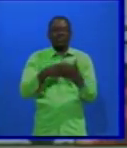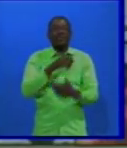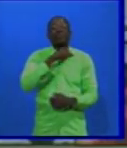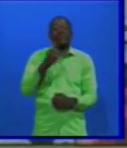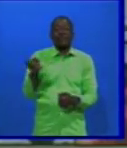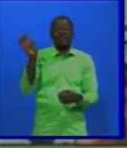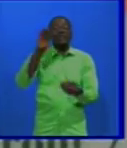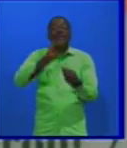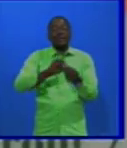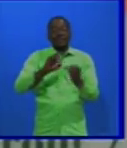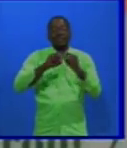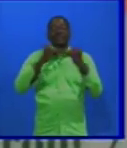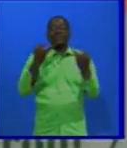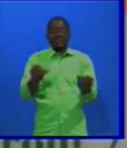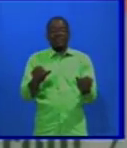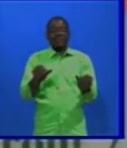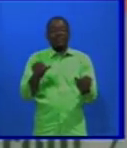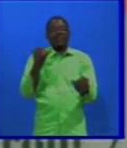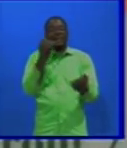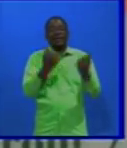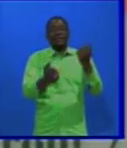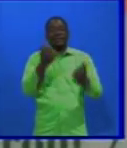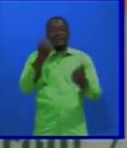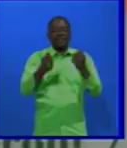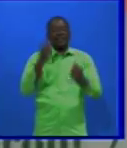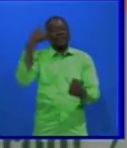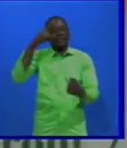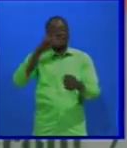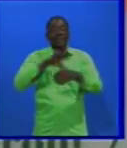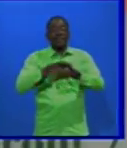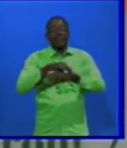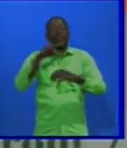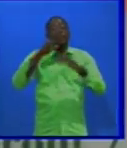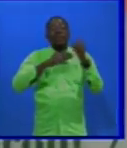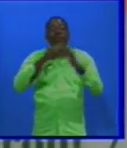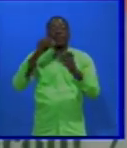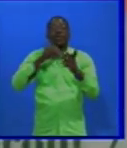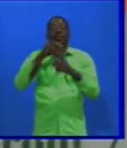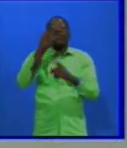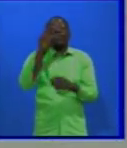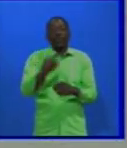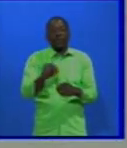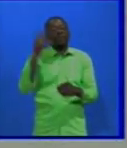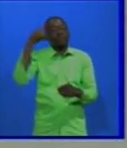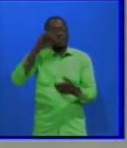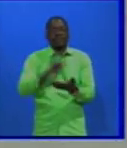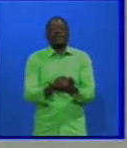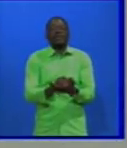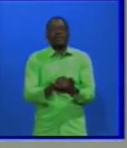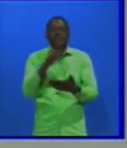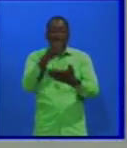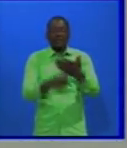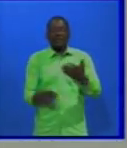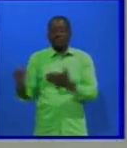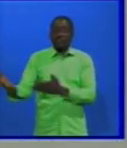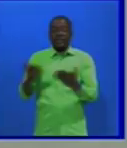éditions Le Pays, les véhicules privés, les terrains bâtis ou non bâtis seront également concernés. Ces taxes vont rapporter à